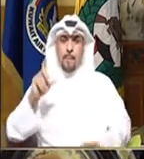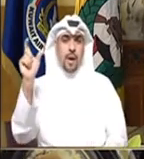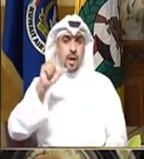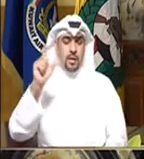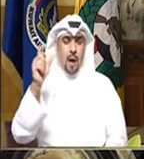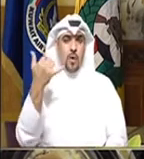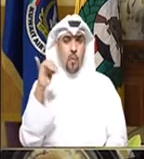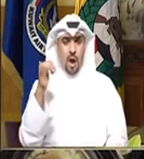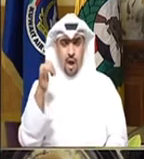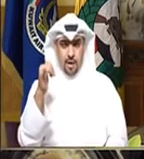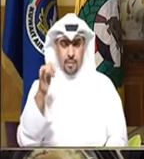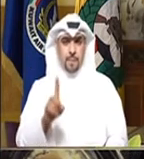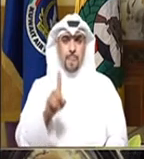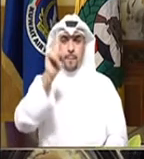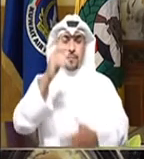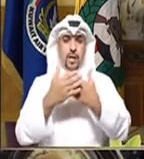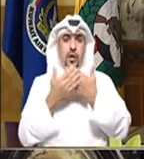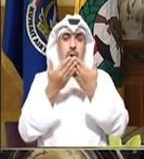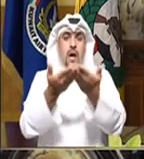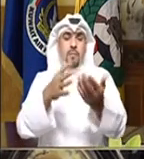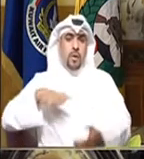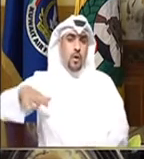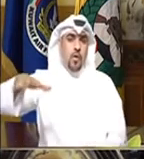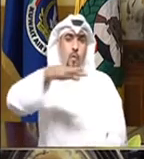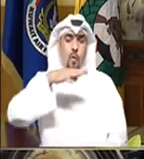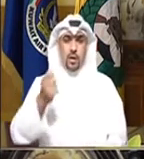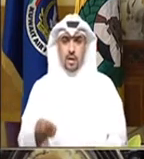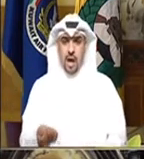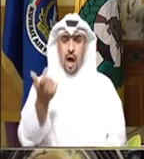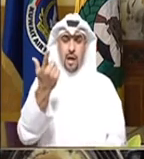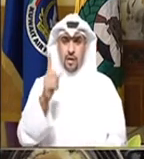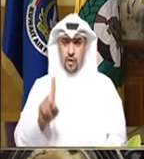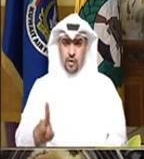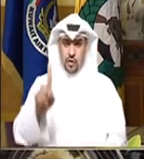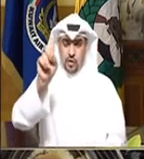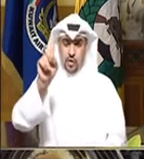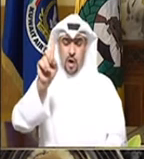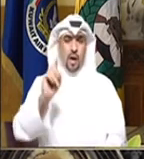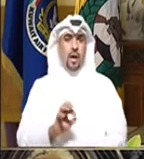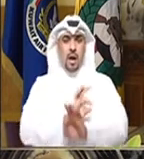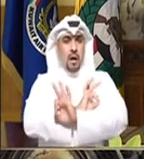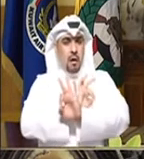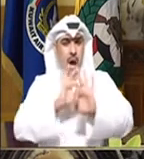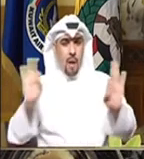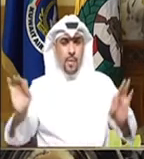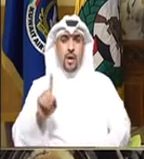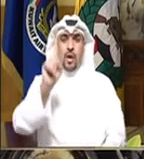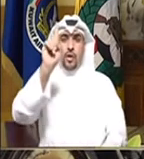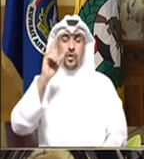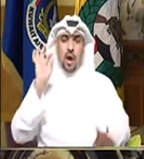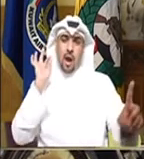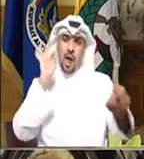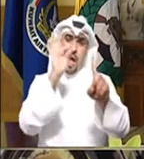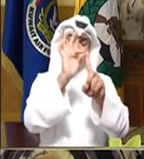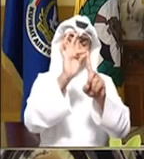وغاياتنا لخدمة وطننا وإعلاء شأنه وتحقيق كل ما ينشده